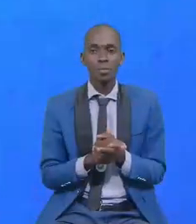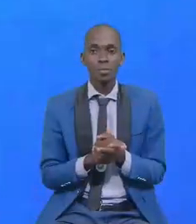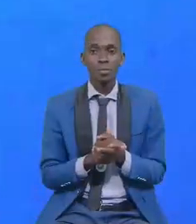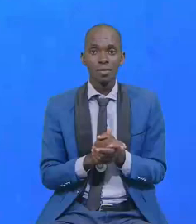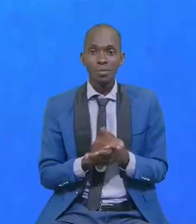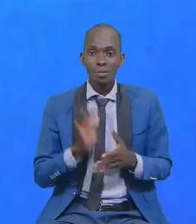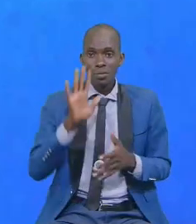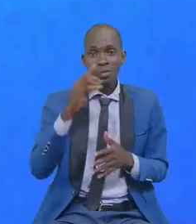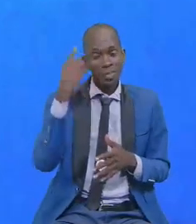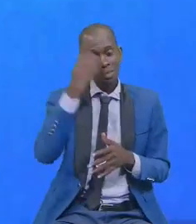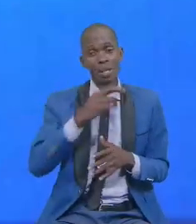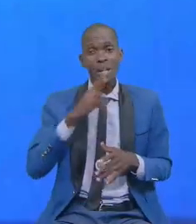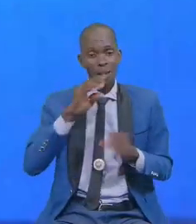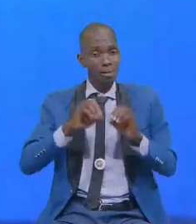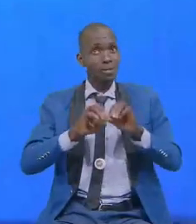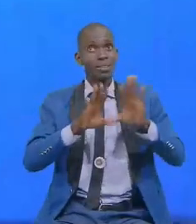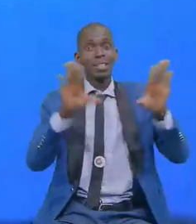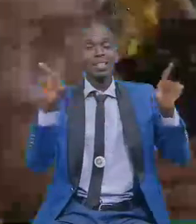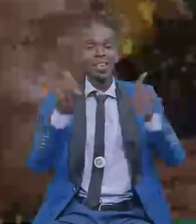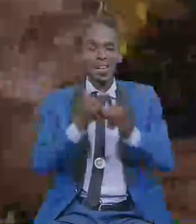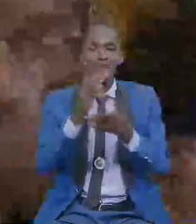Vos visages rayonnent déjà.